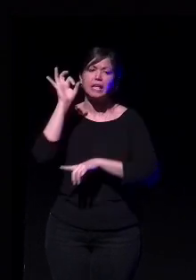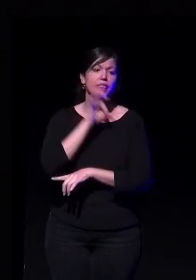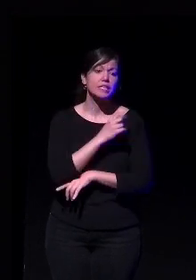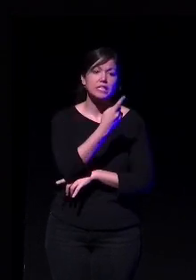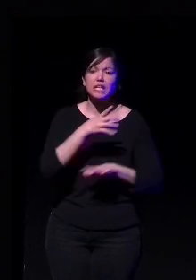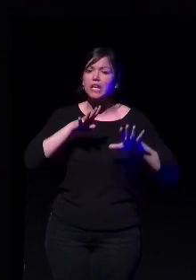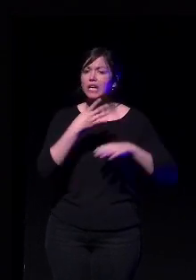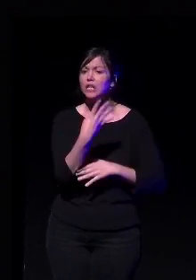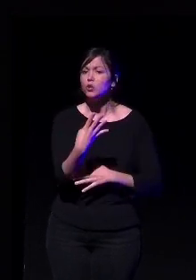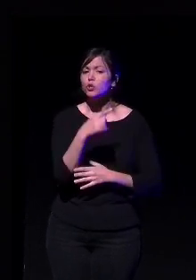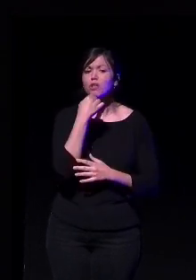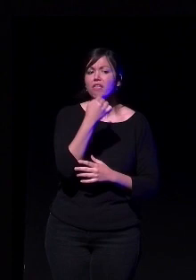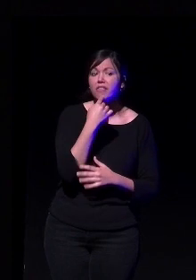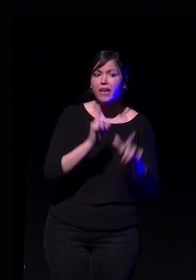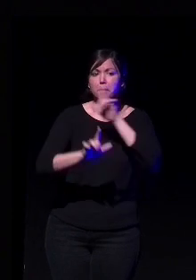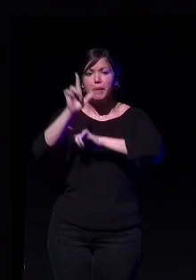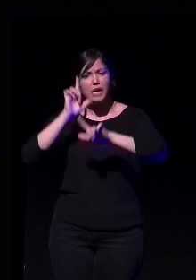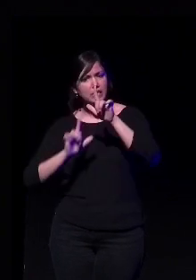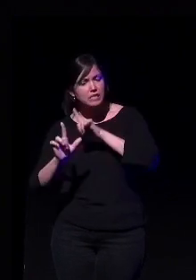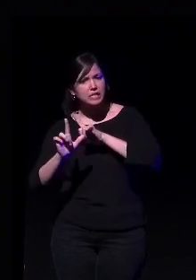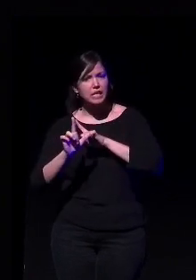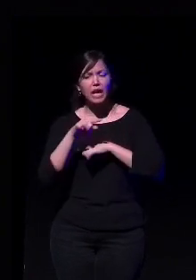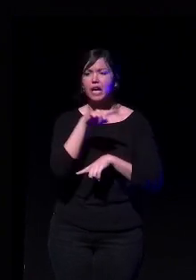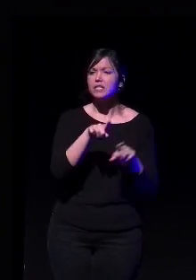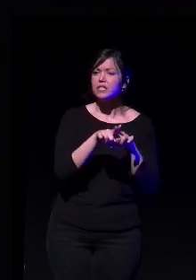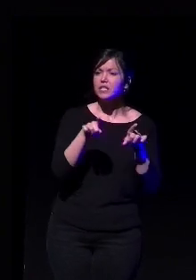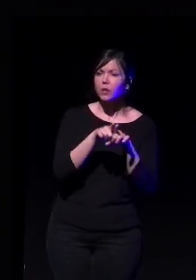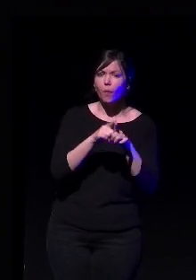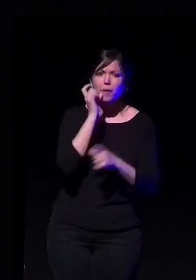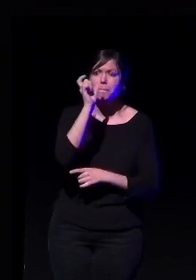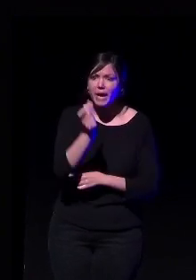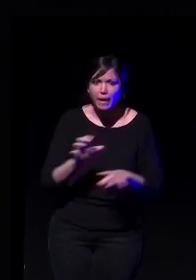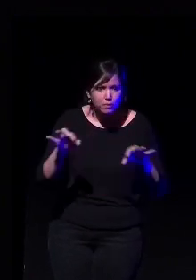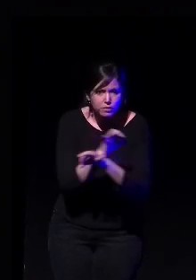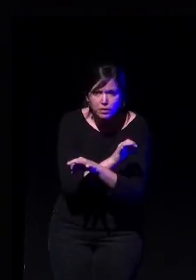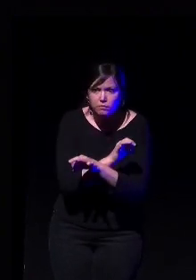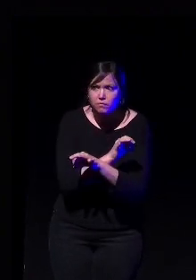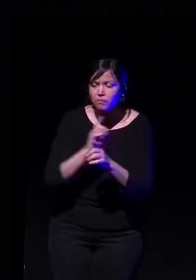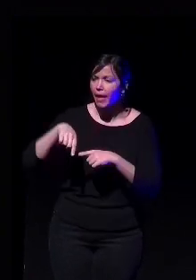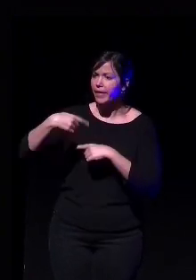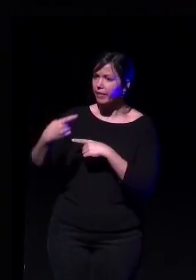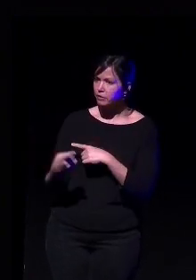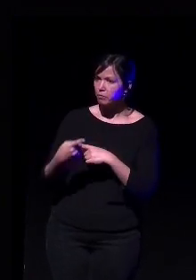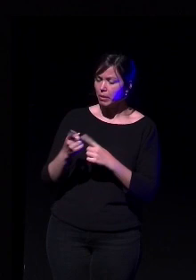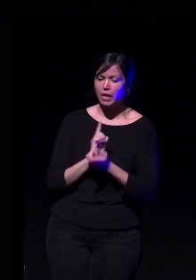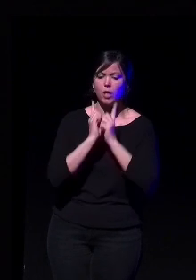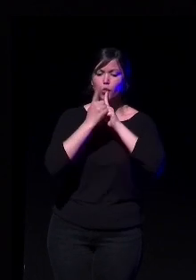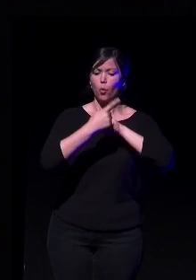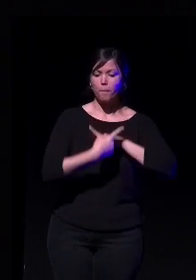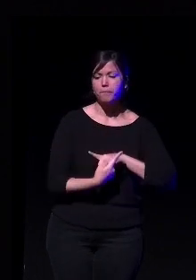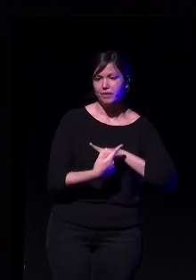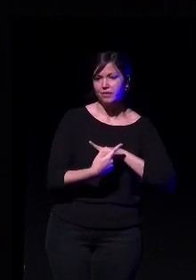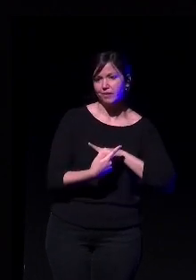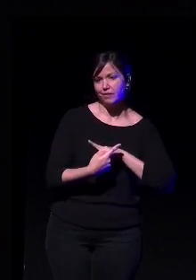i ell deia que viatjar et deixa absolutament sense paraules i després et converteix en un